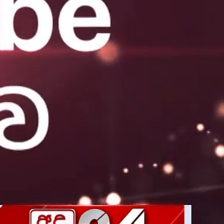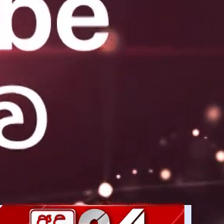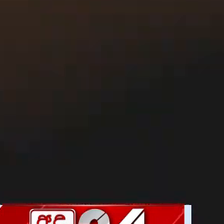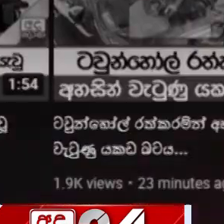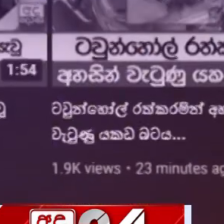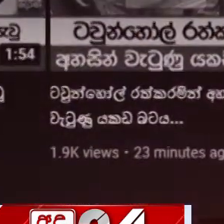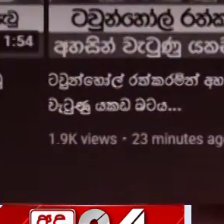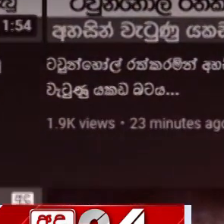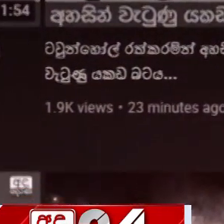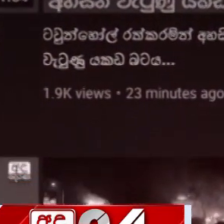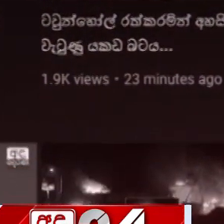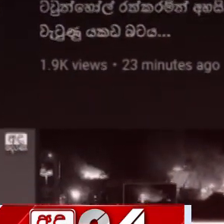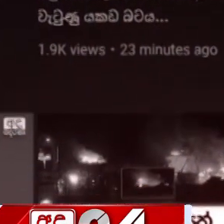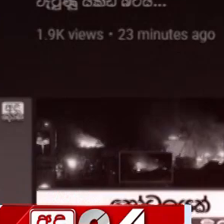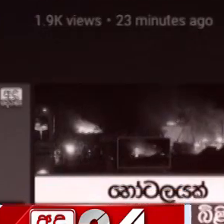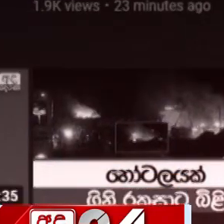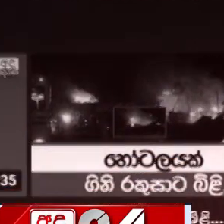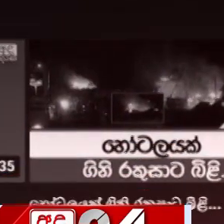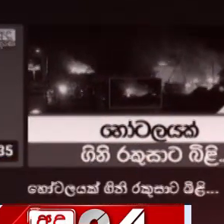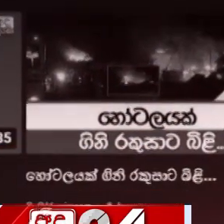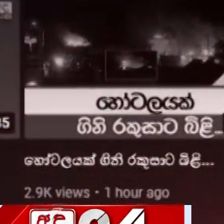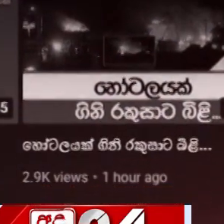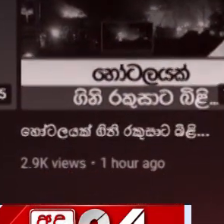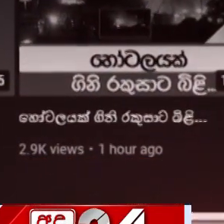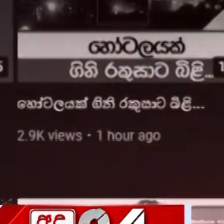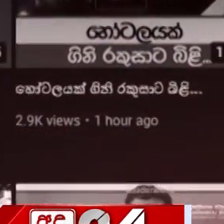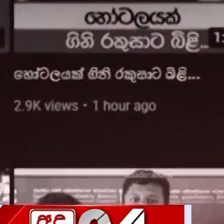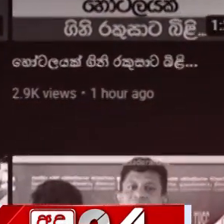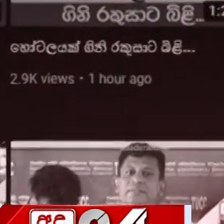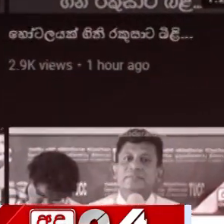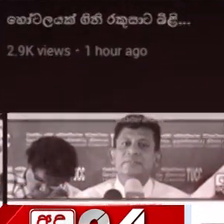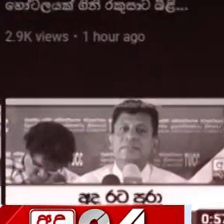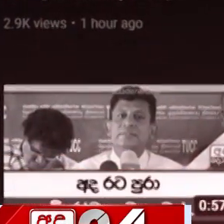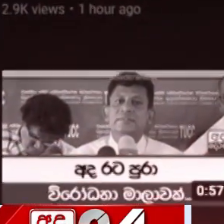නාලිකාව YouTube අද දෙරණ දැන්ම subscribe කරන්න